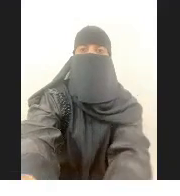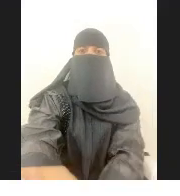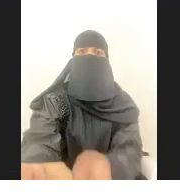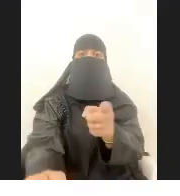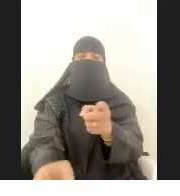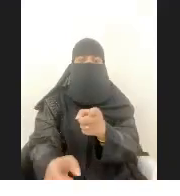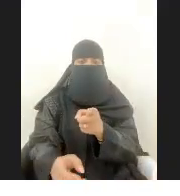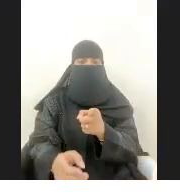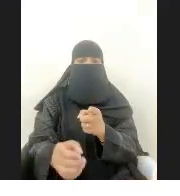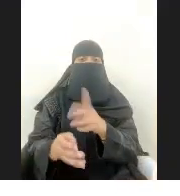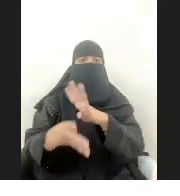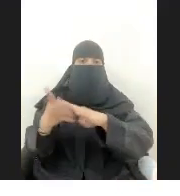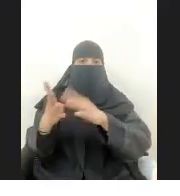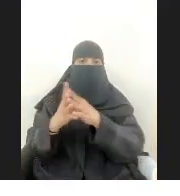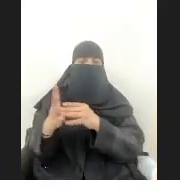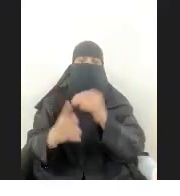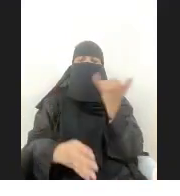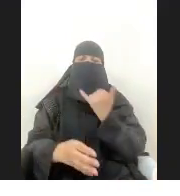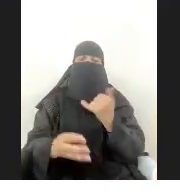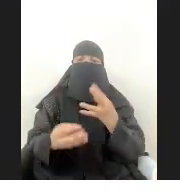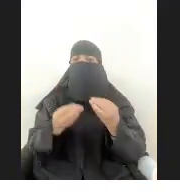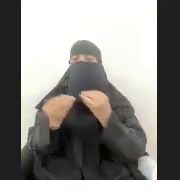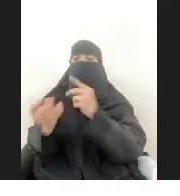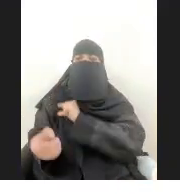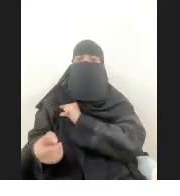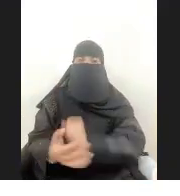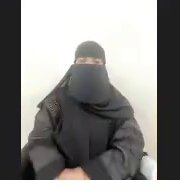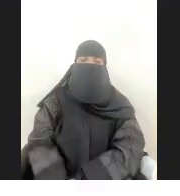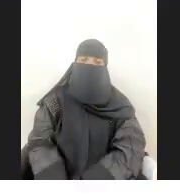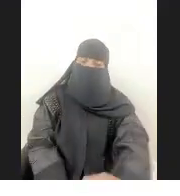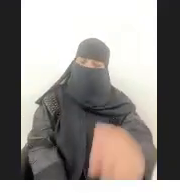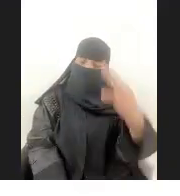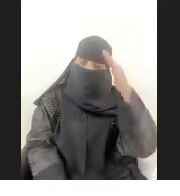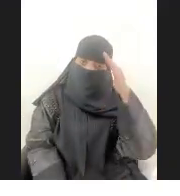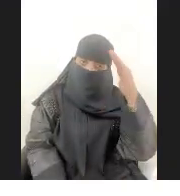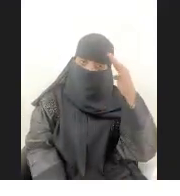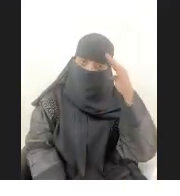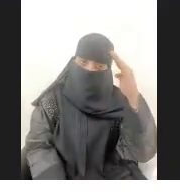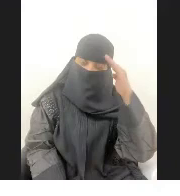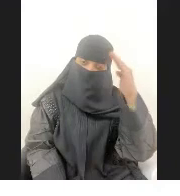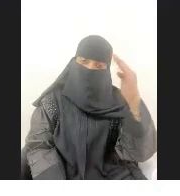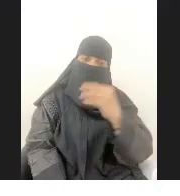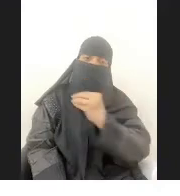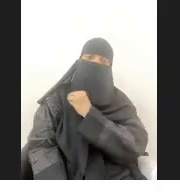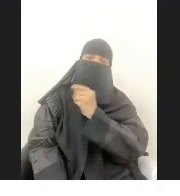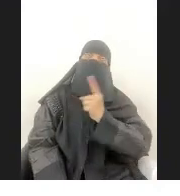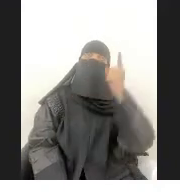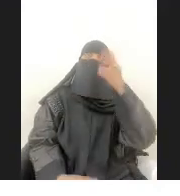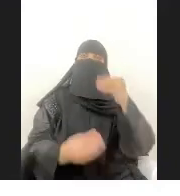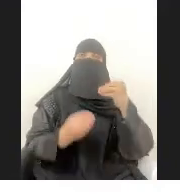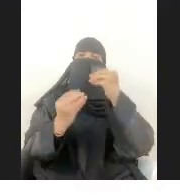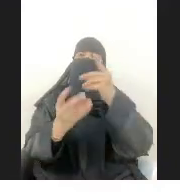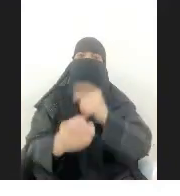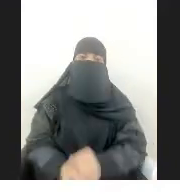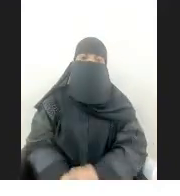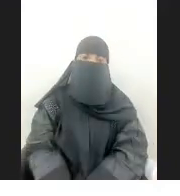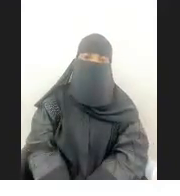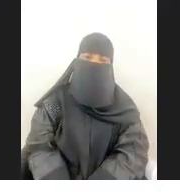يتوقعوا خلال الترم. وشكرا جزيلا، الله يعطيكم ألف عافية.